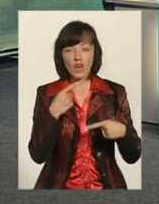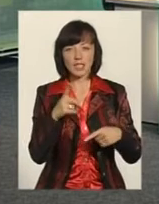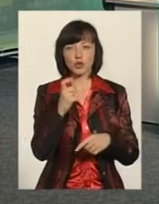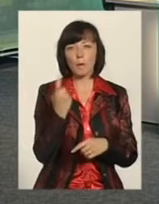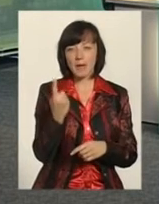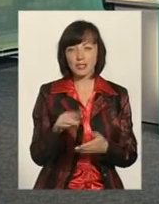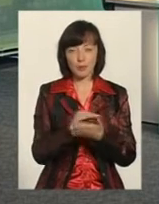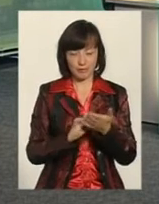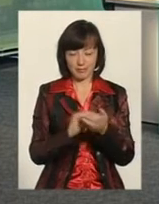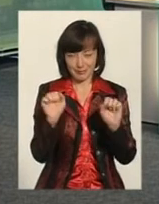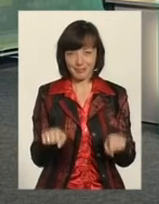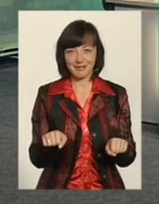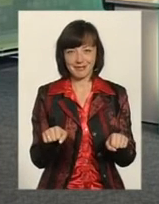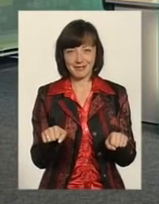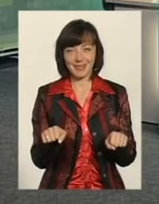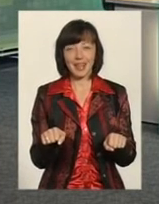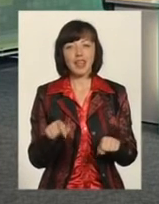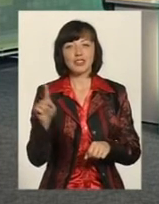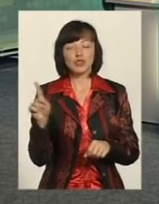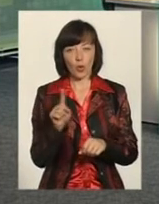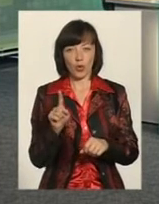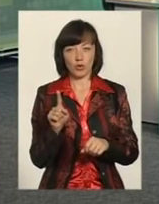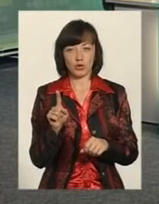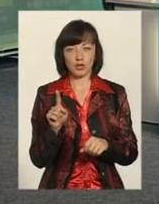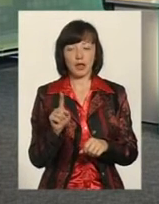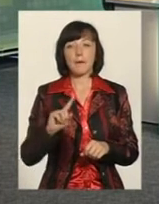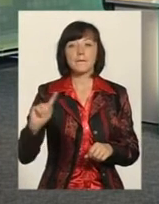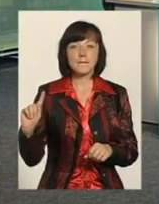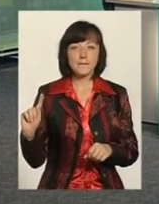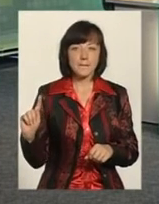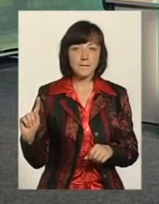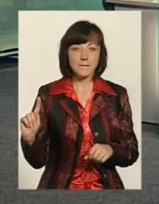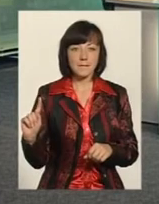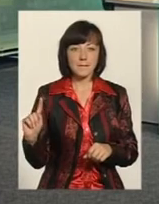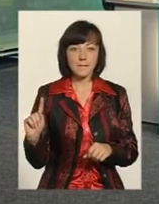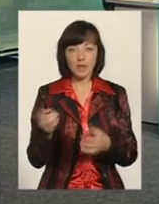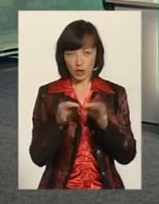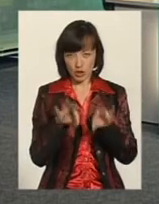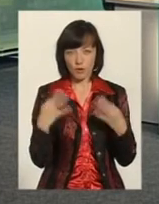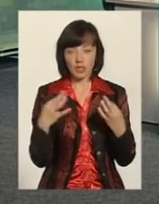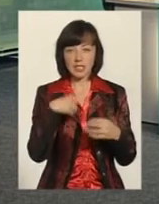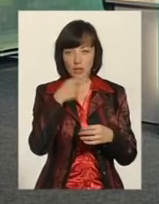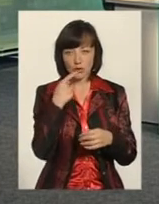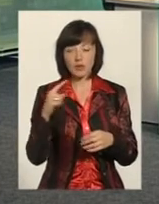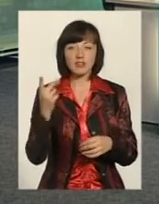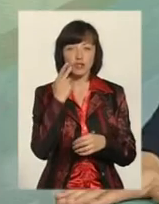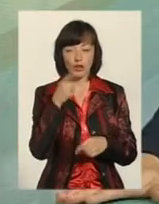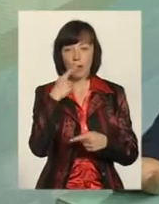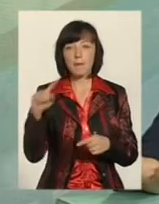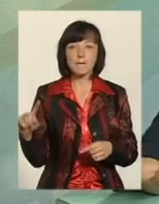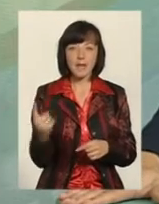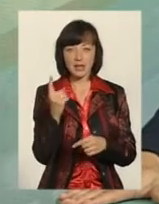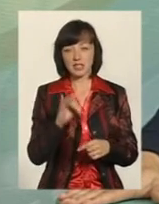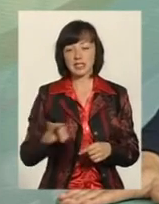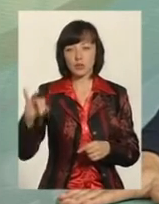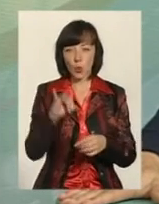101-й не гріх, мабуть, що повторити, що вперше, дозволите, що я скажу те, що говорив завжди, що вперше за